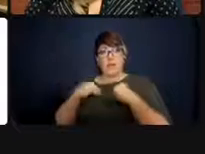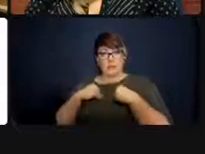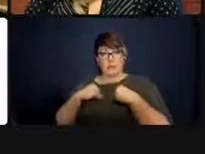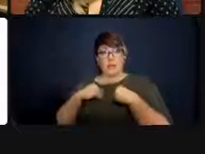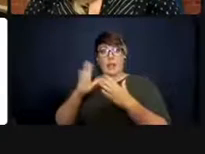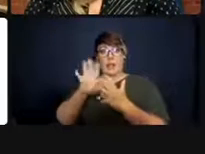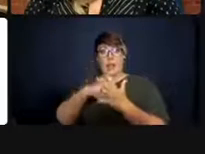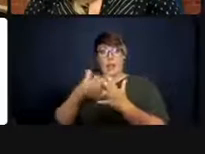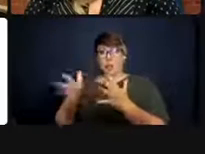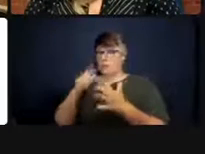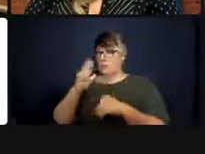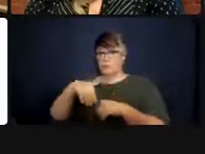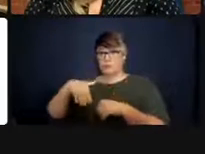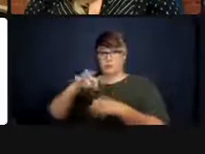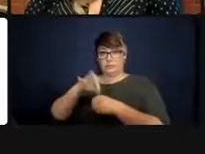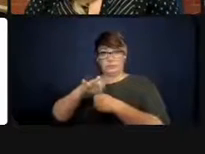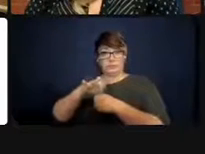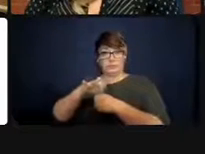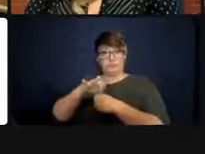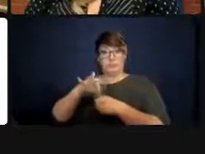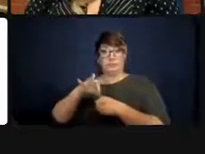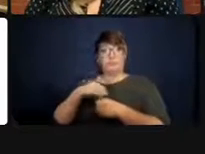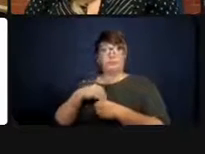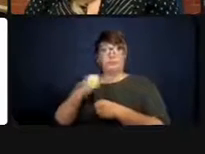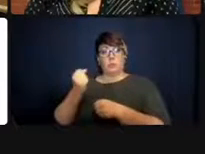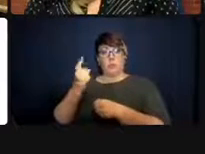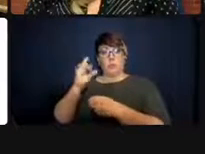موضوع الكونسنت كالندر هو